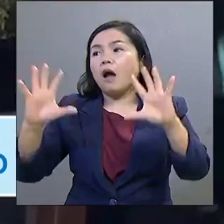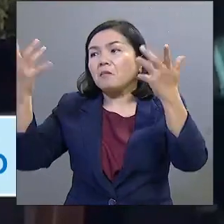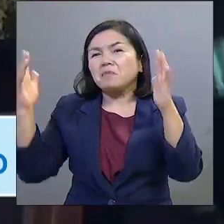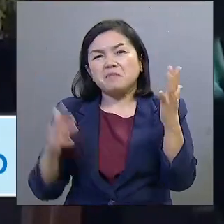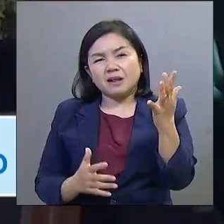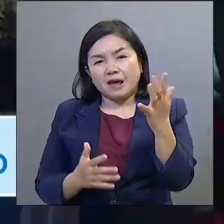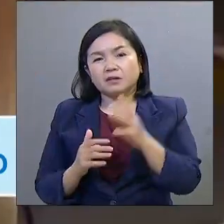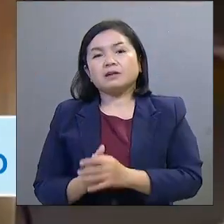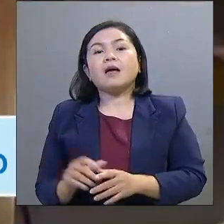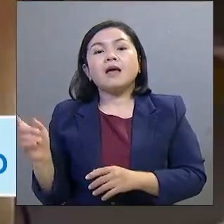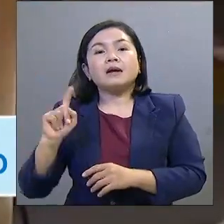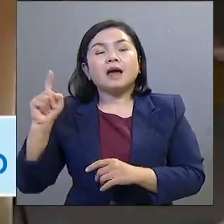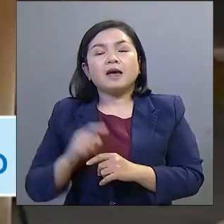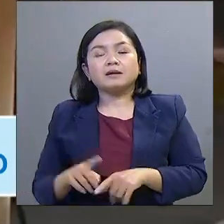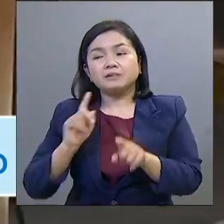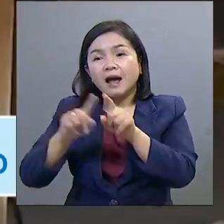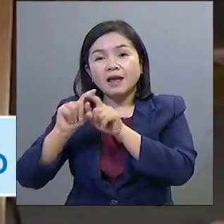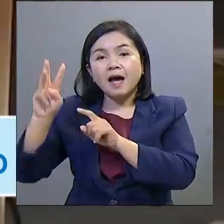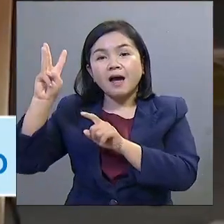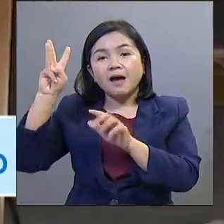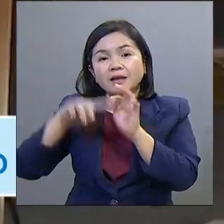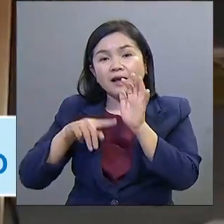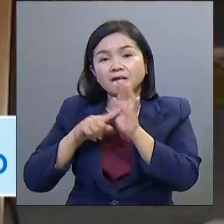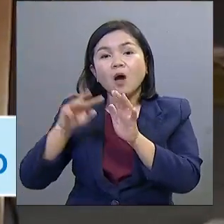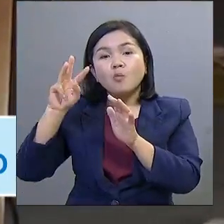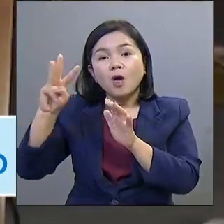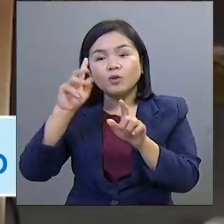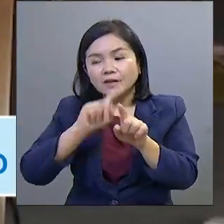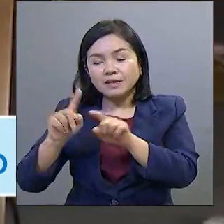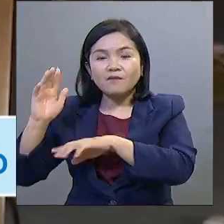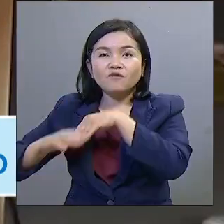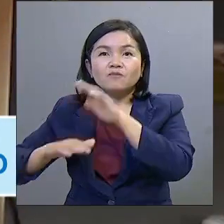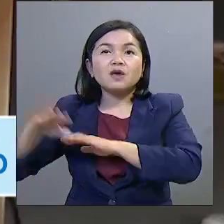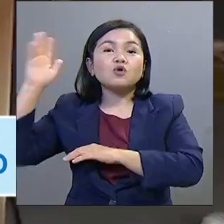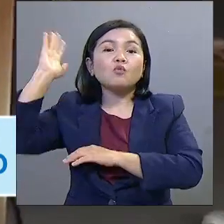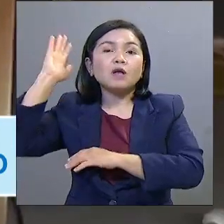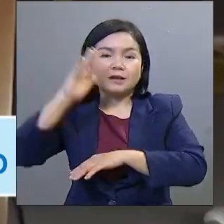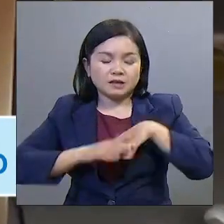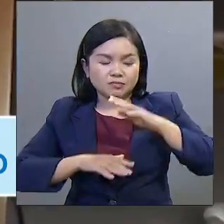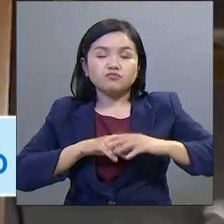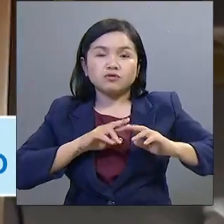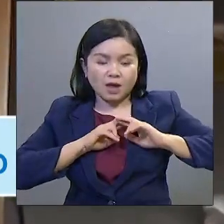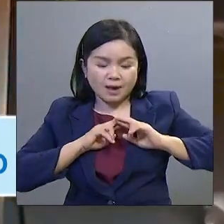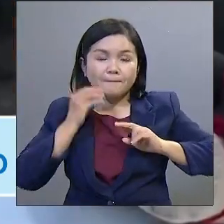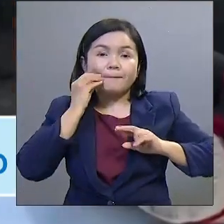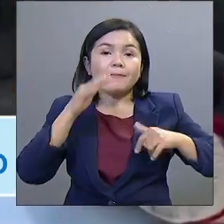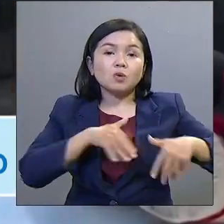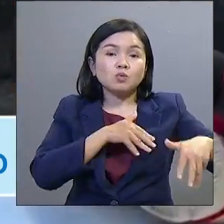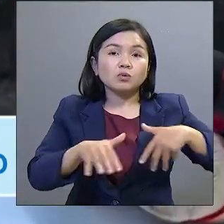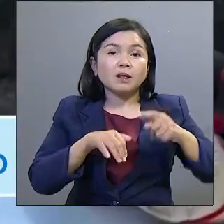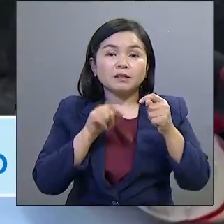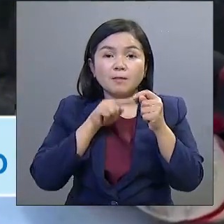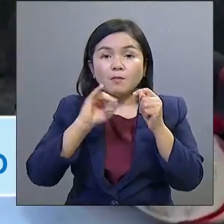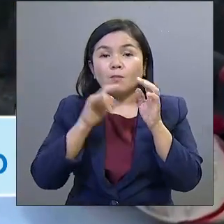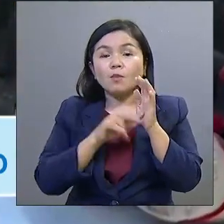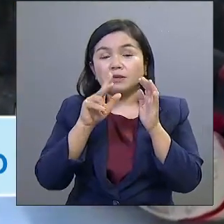นี่คือว่าวจุฬาหลากหลายสีสันจำนวนหลายตัวที่เห็นอยู่นี้ครับเป็นฝีมือการทำของคุณธานีปลั่งกลางเขาเป็นชาวบ้านในพื้นที่ตำบลจัก